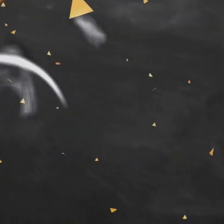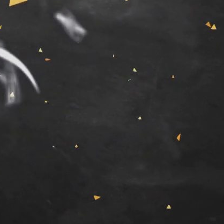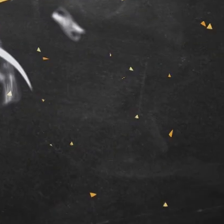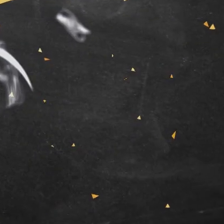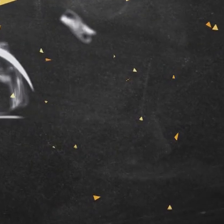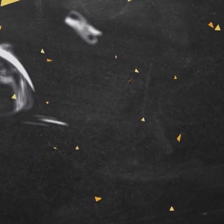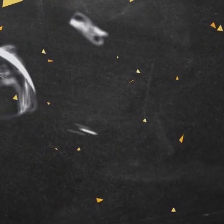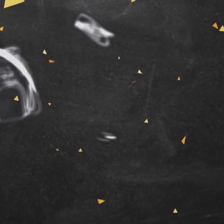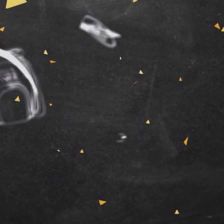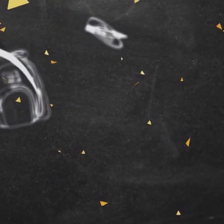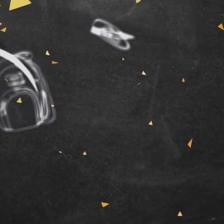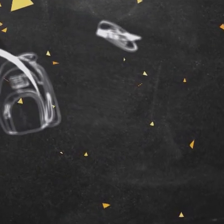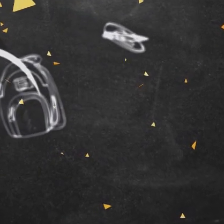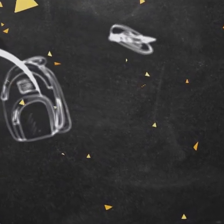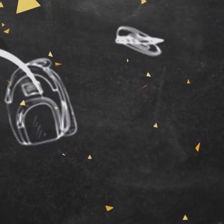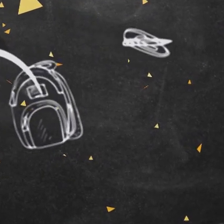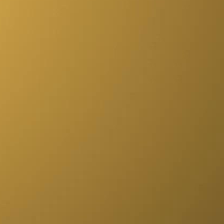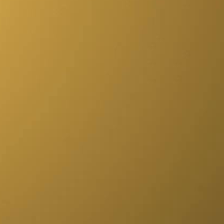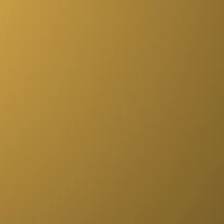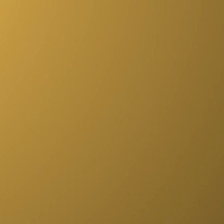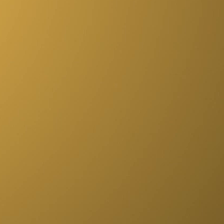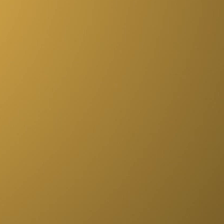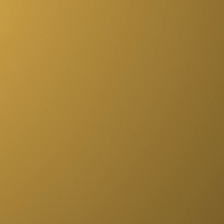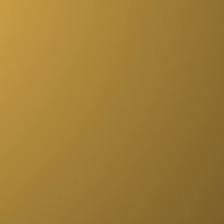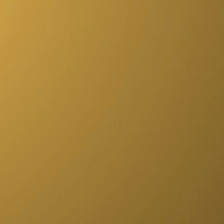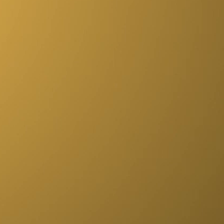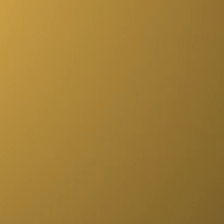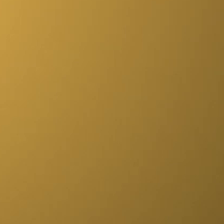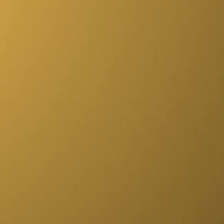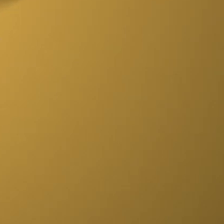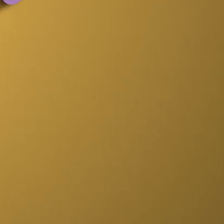ྱམ